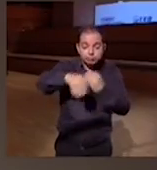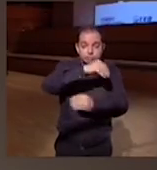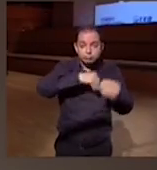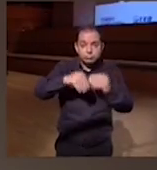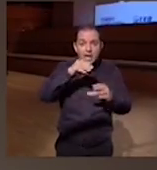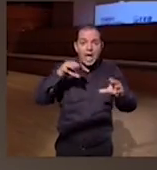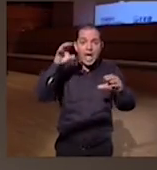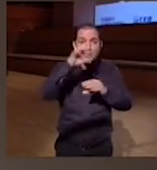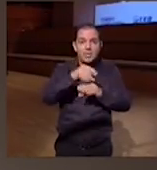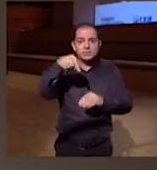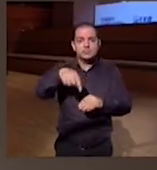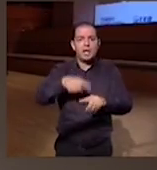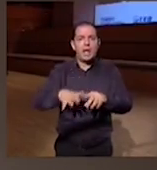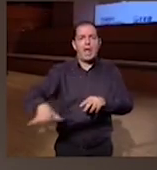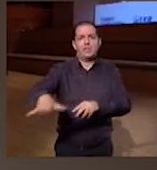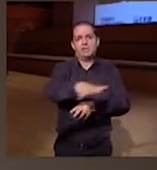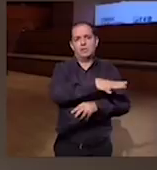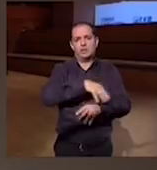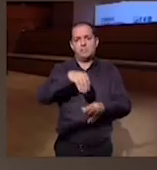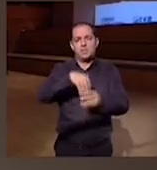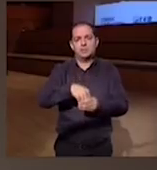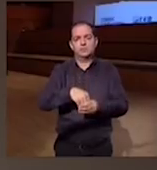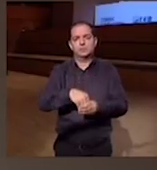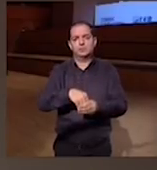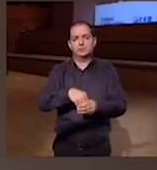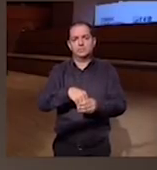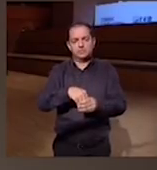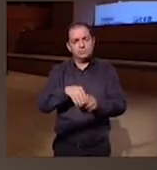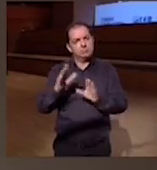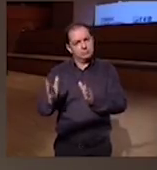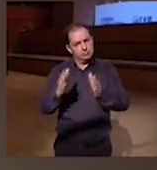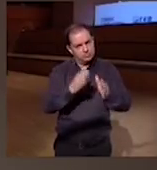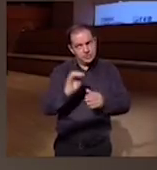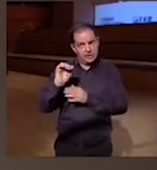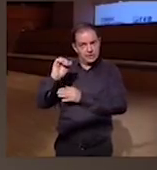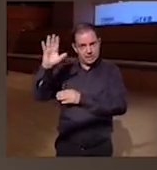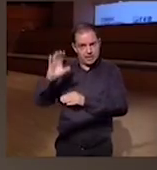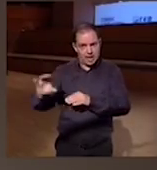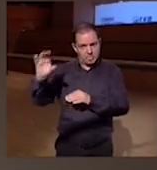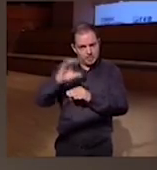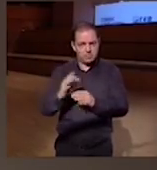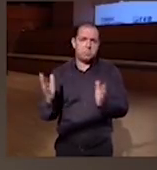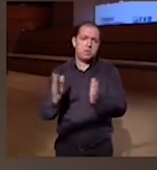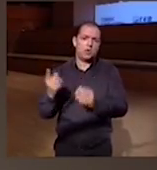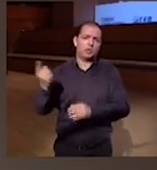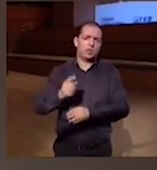εγχώρια επενδυτική δραστηριότητα, με τις άμεσες ξένες επενδύσεις να αποτελούν μικρό ποσοστό του